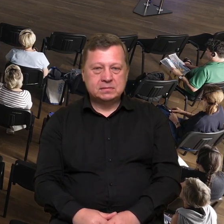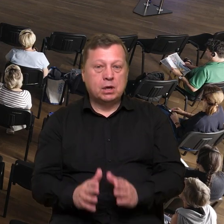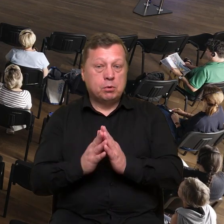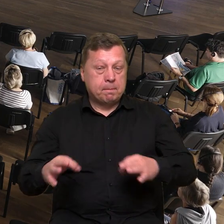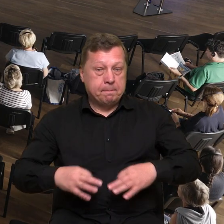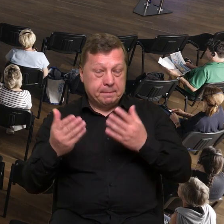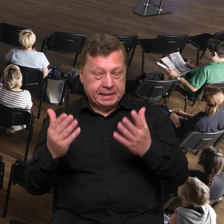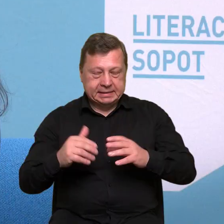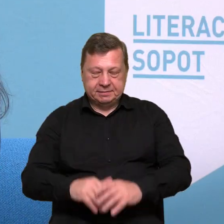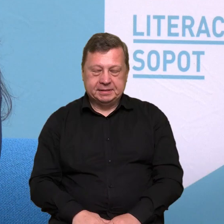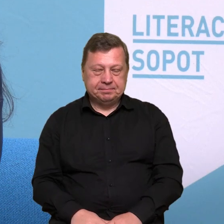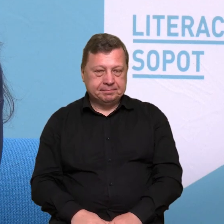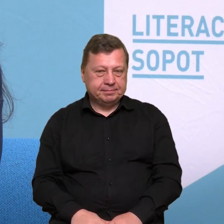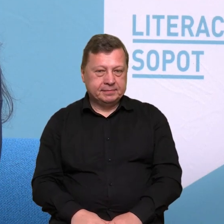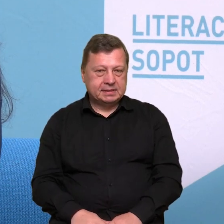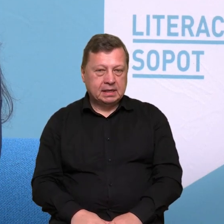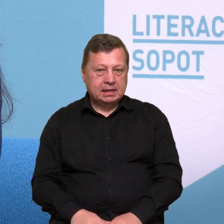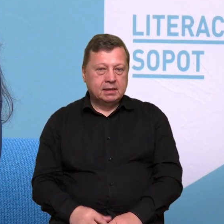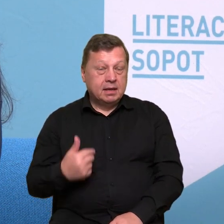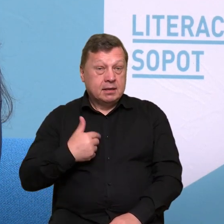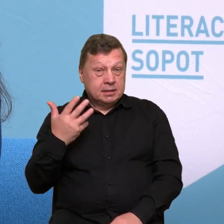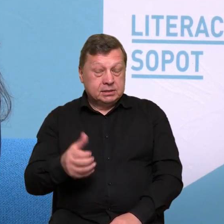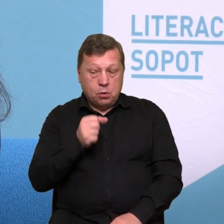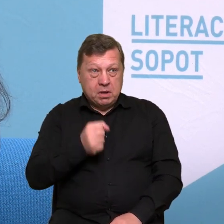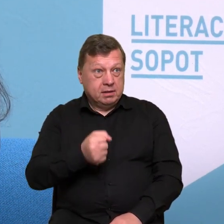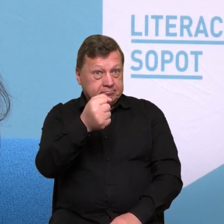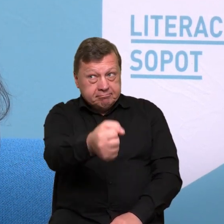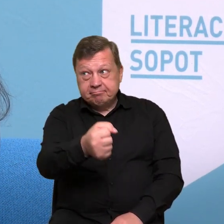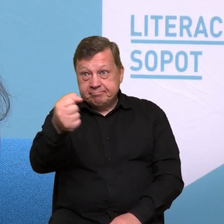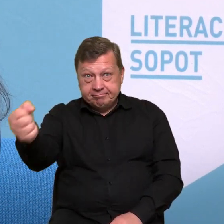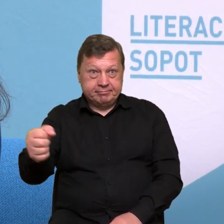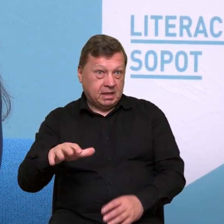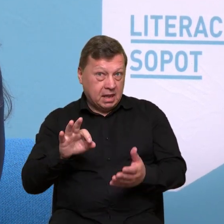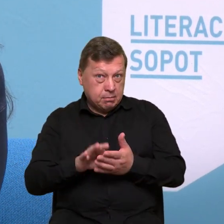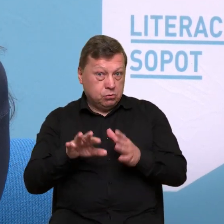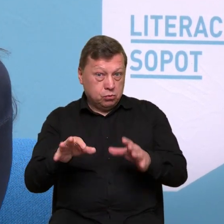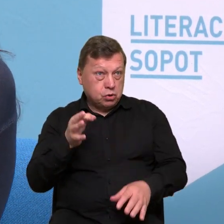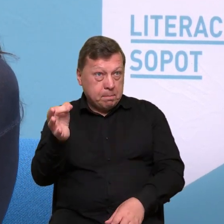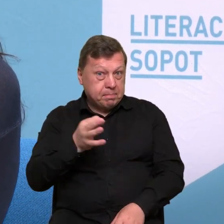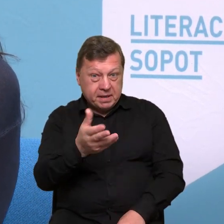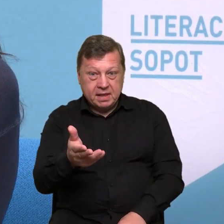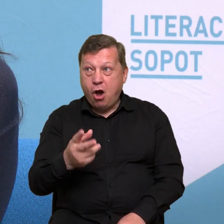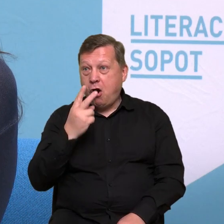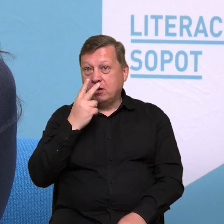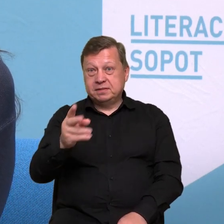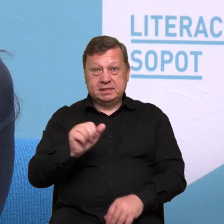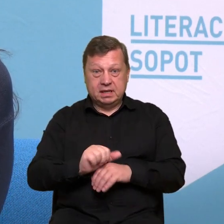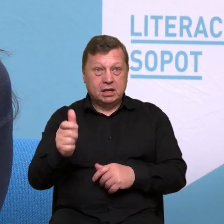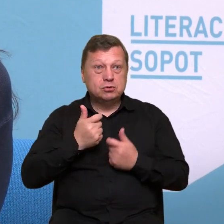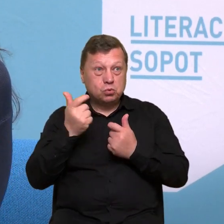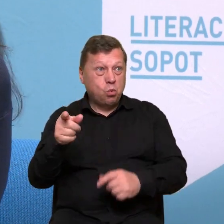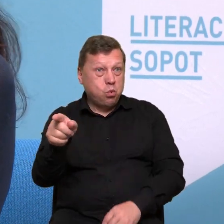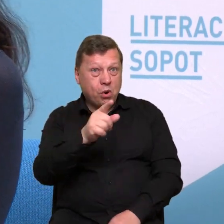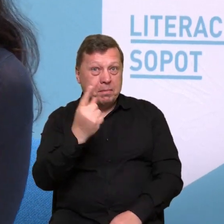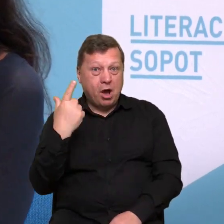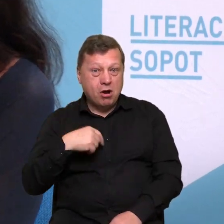Proszę Państwa, bardzo bym chciała przekazać Wam też mikrofon. Na pewno jest dużo pytań. Tak, już widzę, się nawet zgłaszają